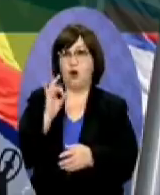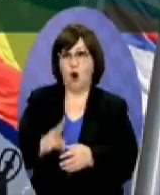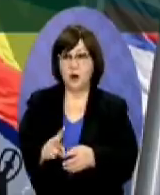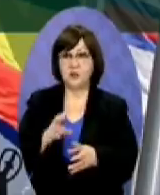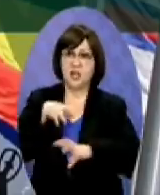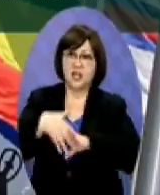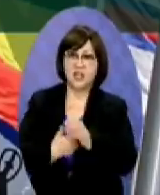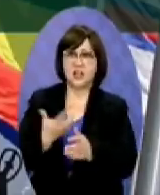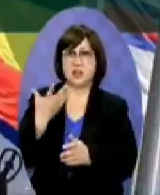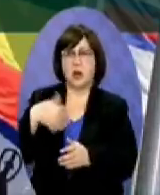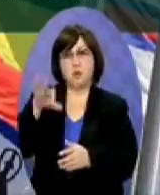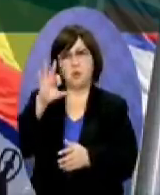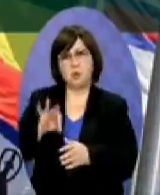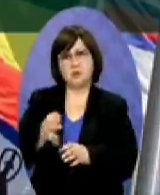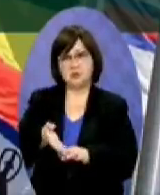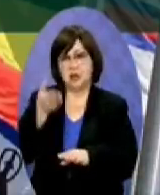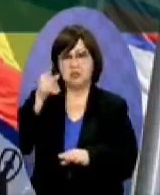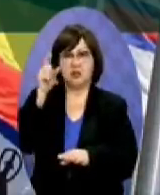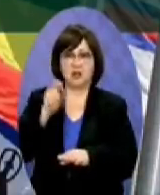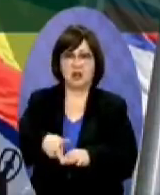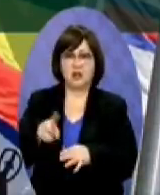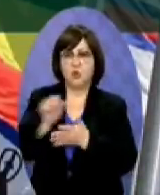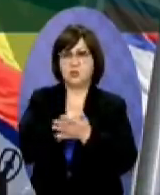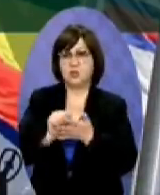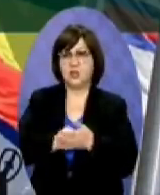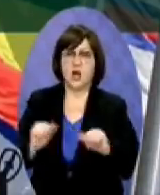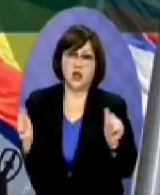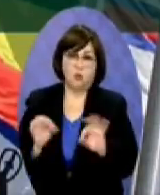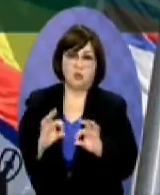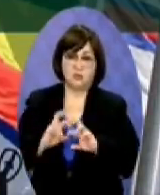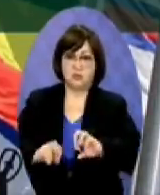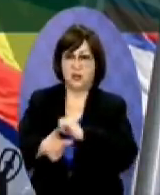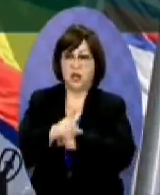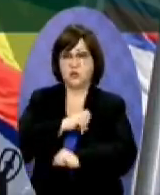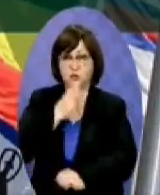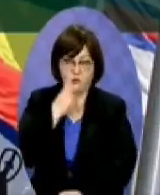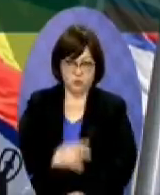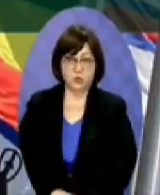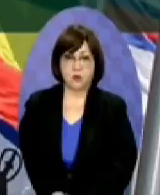устдаж үгүй болно гэж судлаачид үзэж байна.